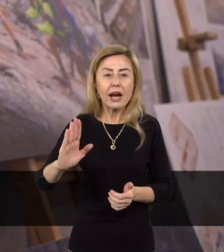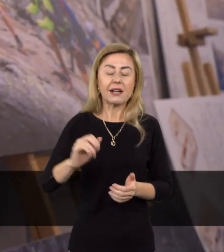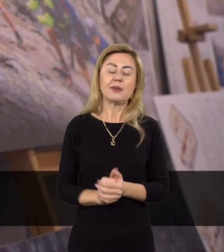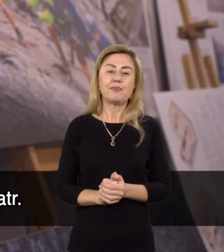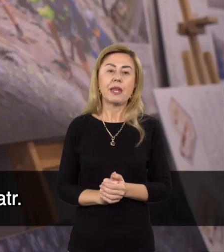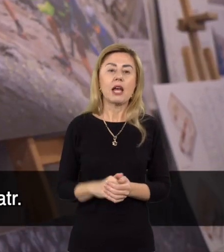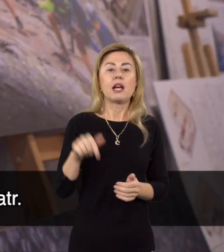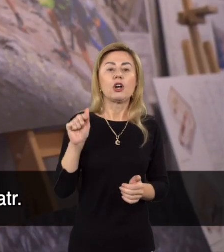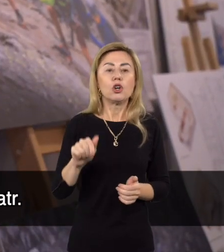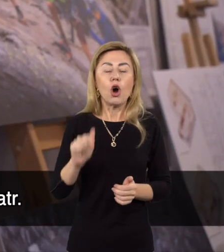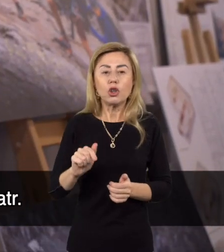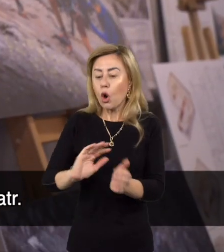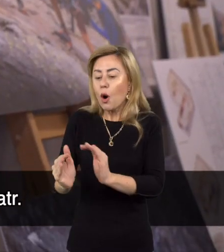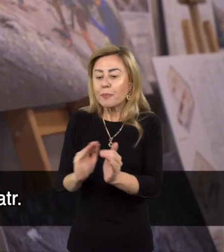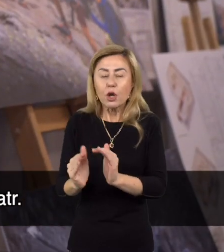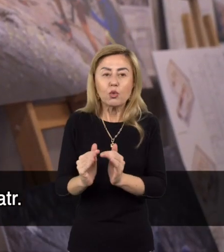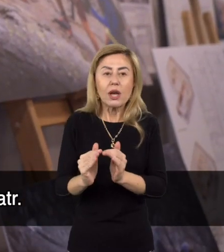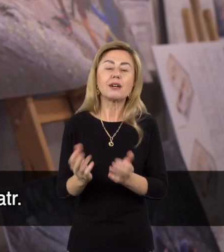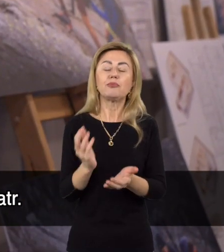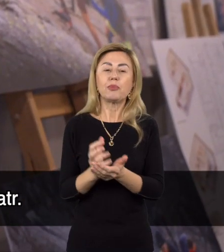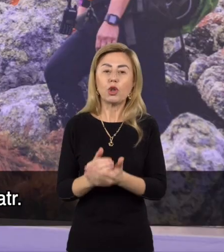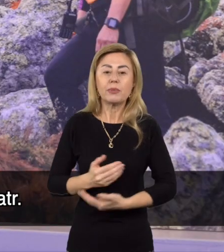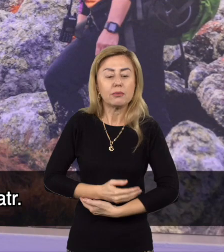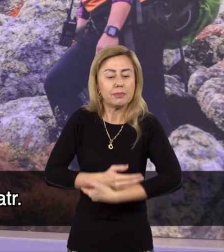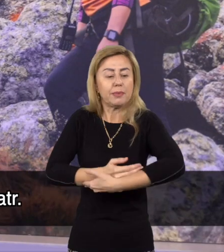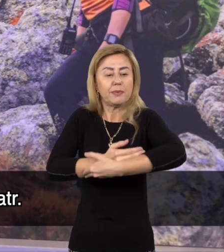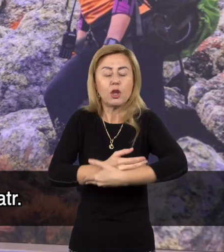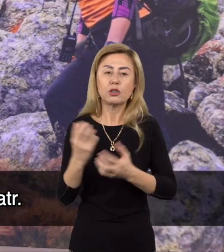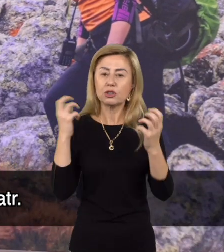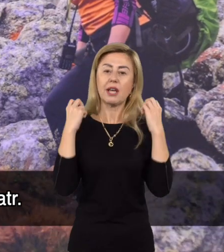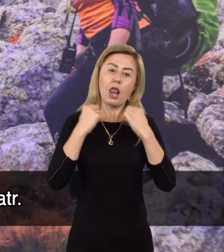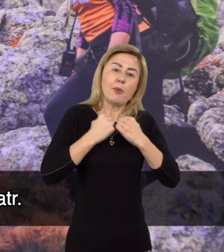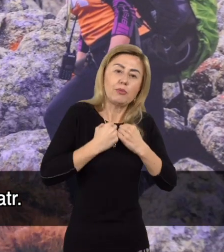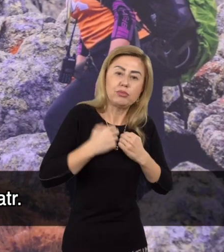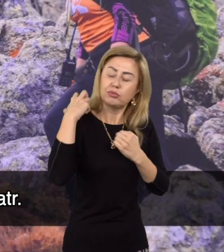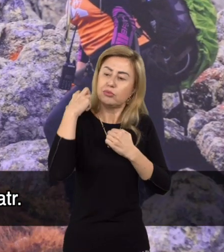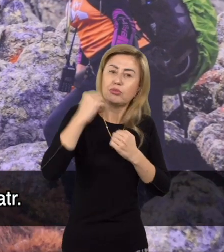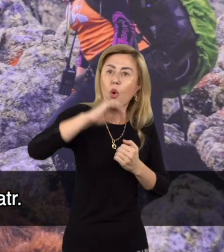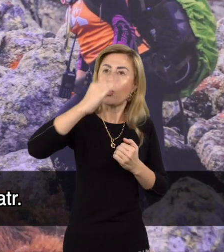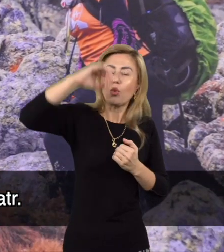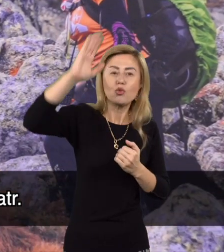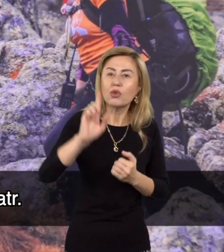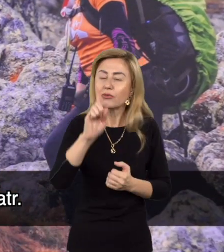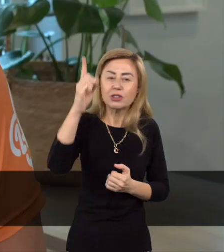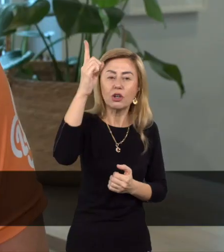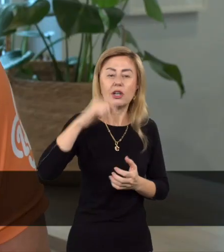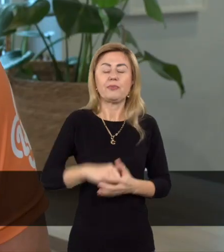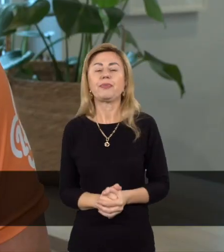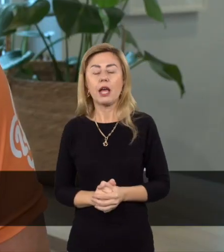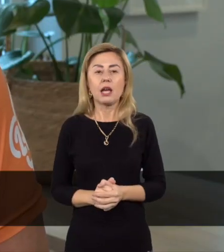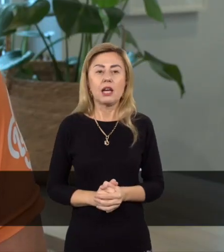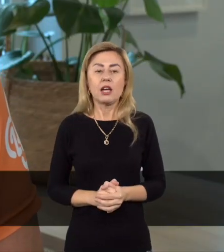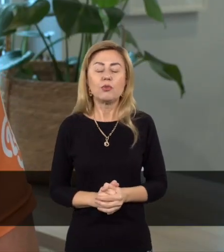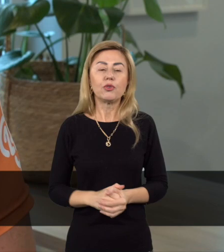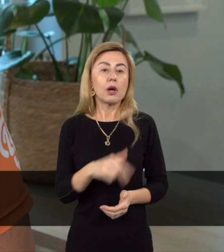górami. Pieszczotliwie nazywają ich nawet swoimi skarbami, wnosząc je w wysokie partie Tatr. Bariery